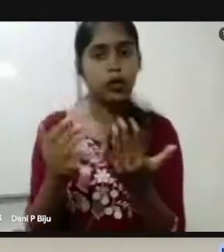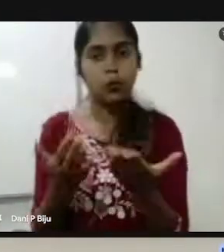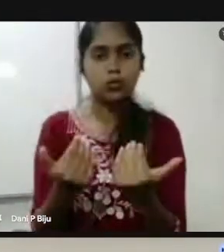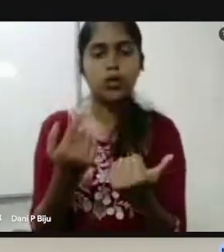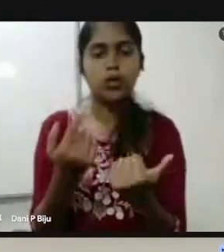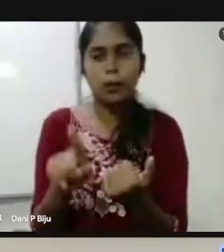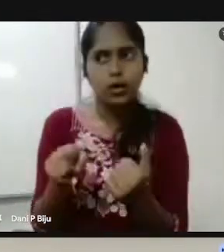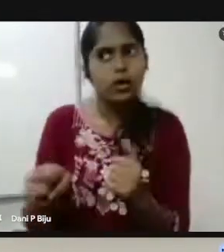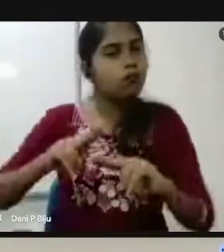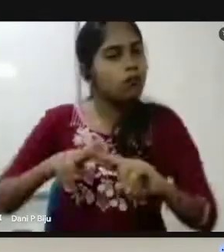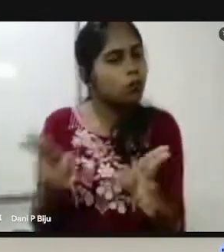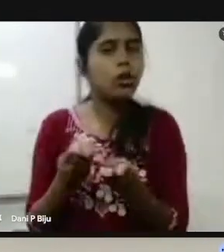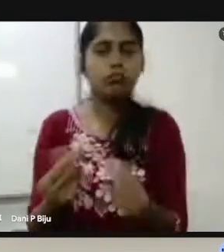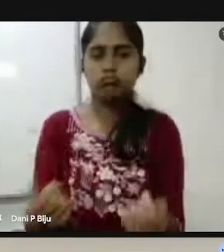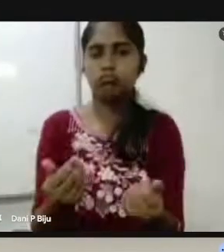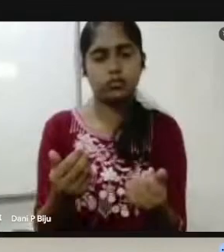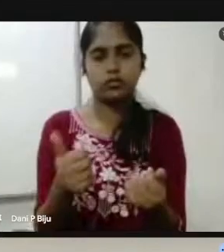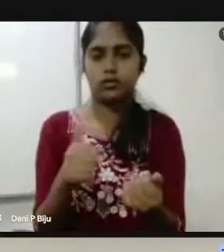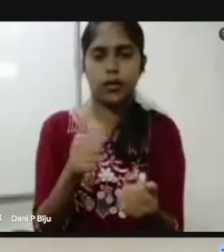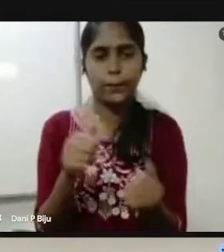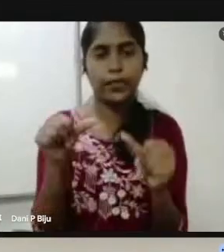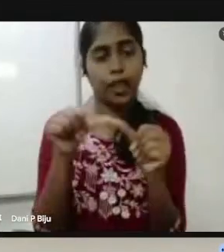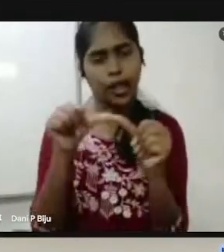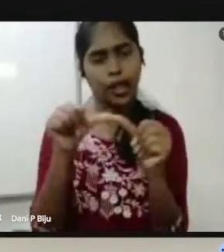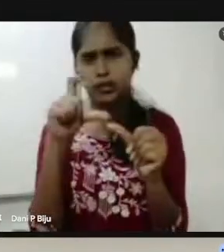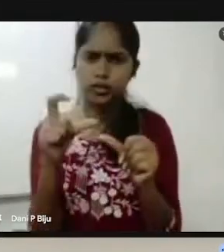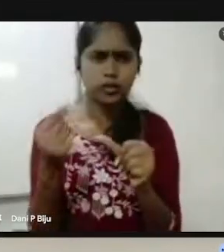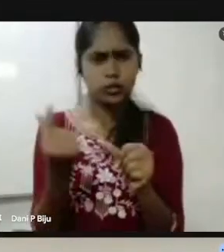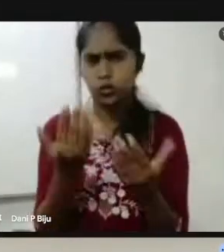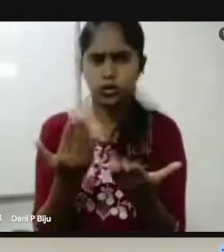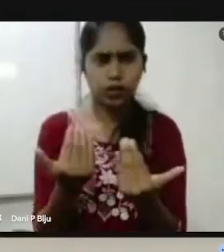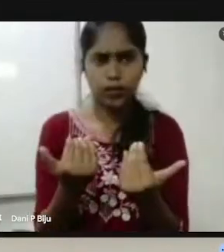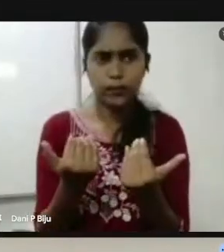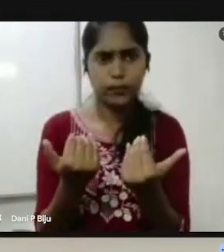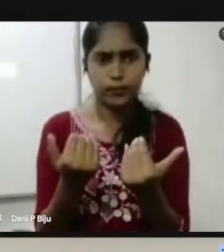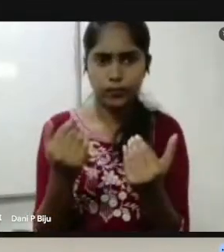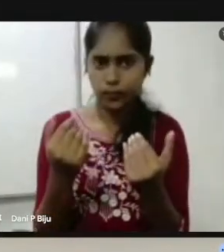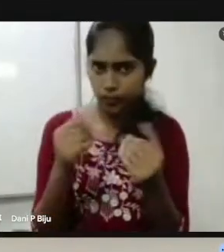ഒരു രീതിയിൽ AAC ഉപയോഗിക്കാൻ പറ്റും. ഐ ഹോപ്പ് ഐ ആൻസർഡ് ദി ക്വസ്റ്റ്യൻ.